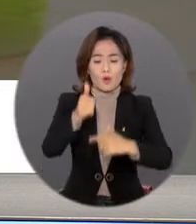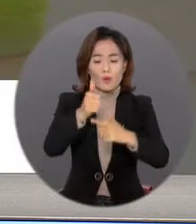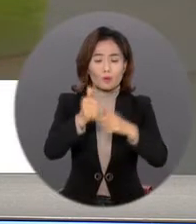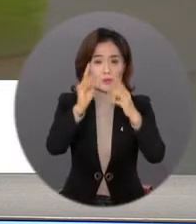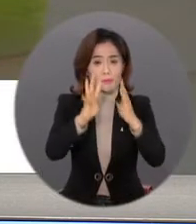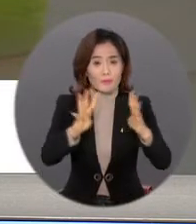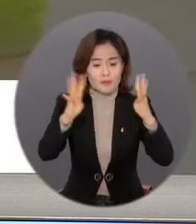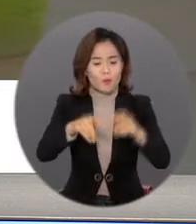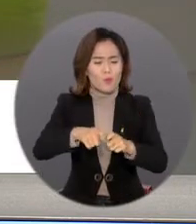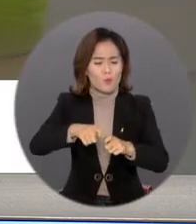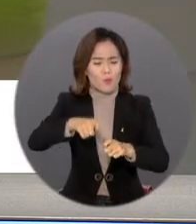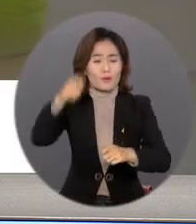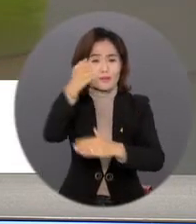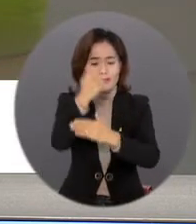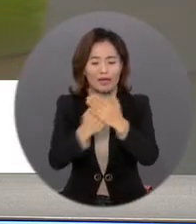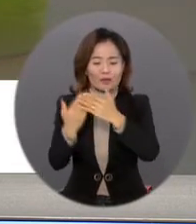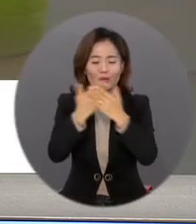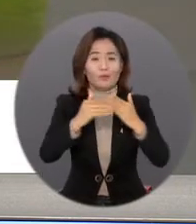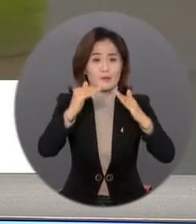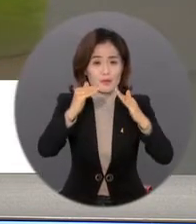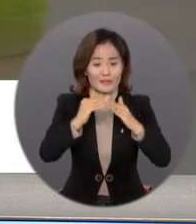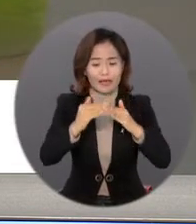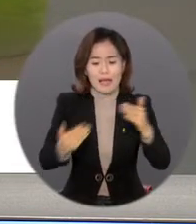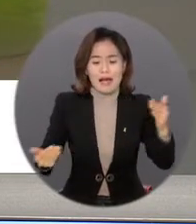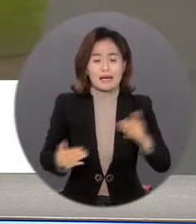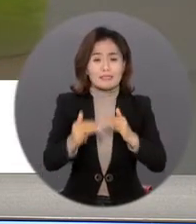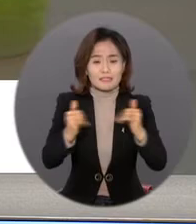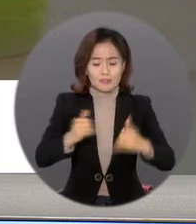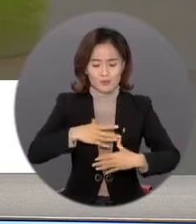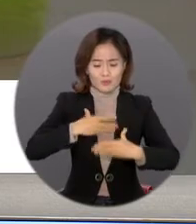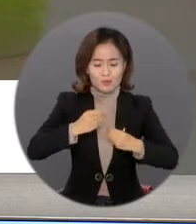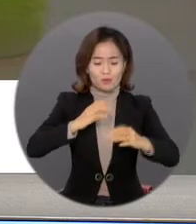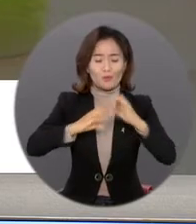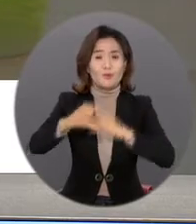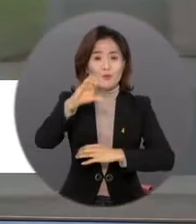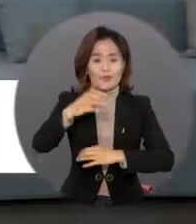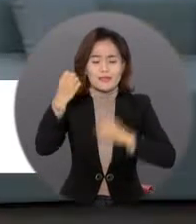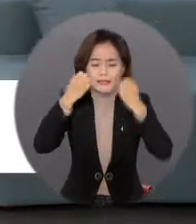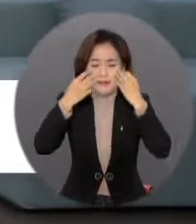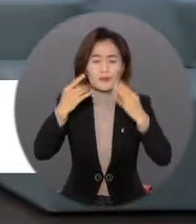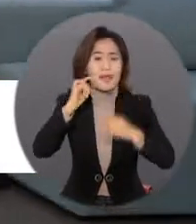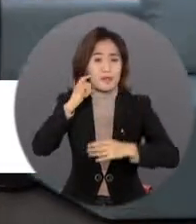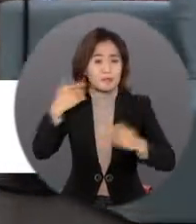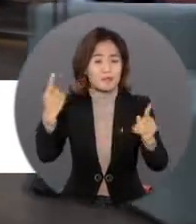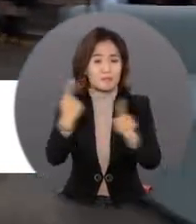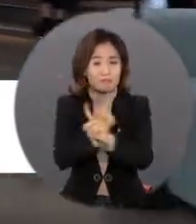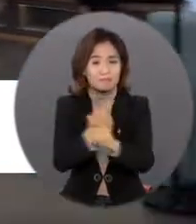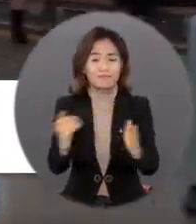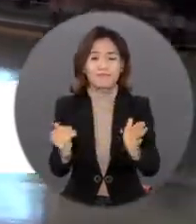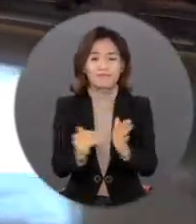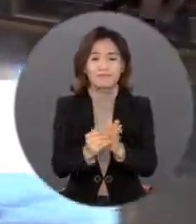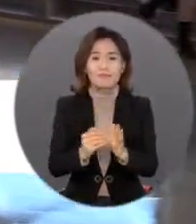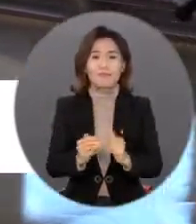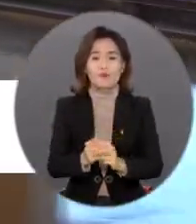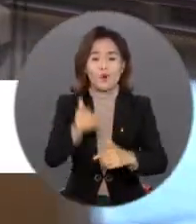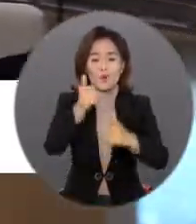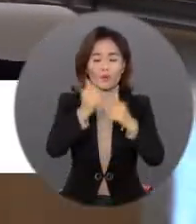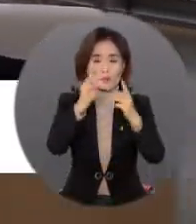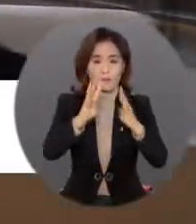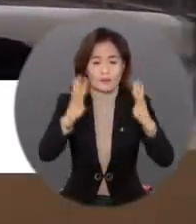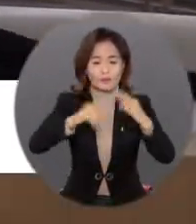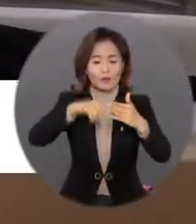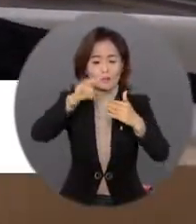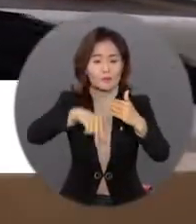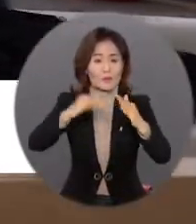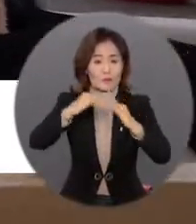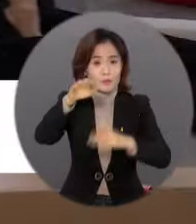호남대학교가 오래되고 낡은 도서관을 재학생들의 휴식과 소통 공간으로 재단장했습니다. 호남대학교는